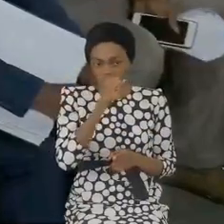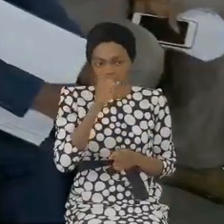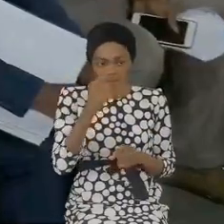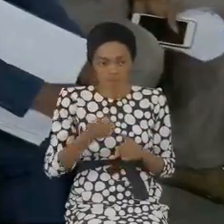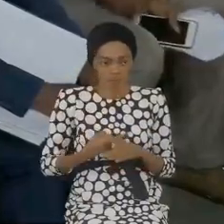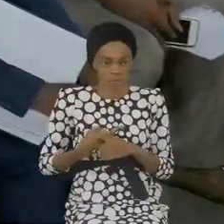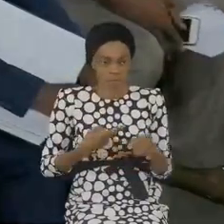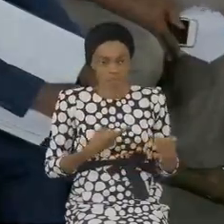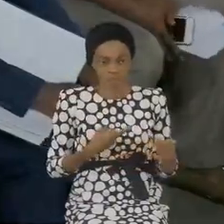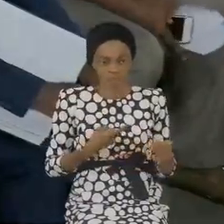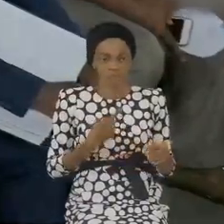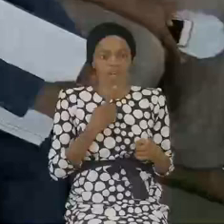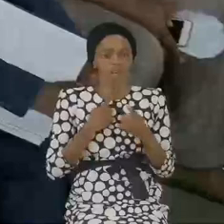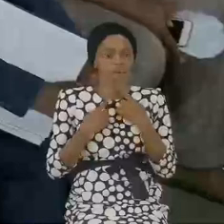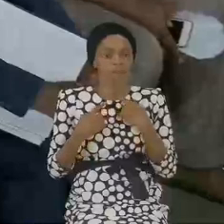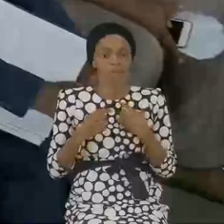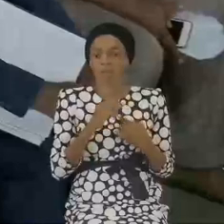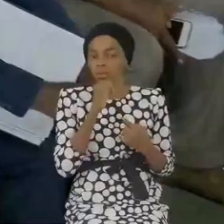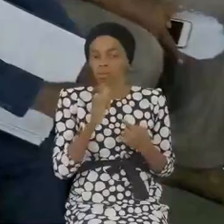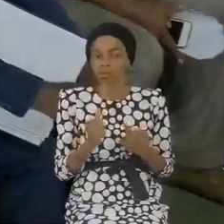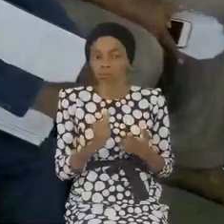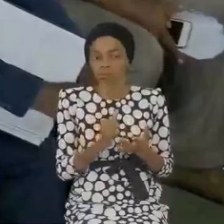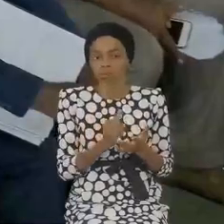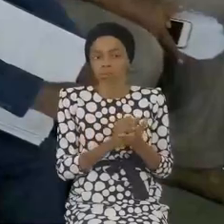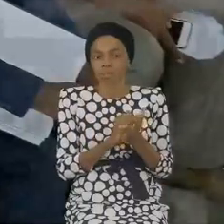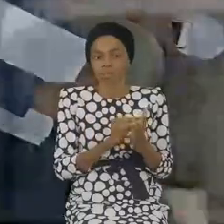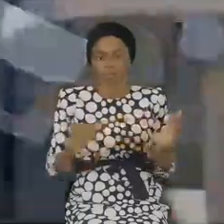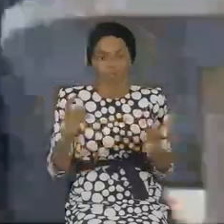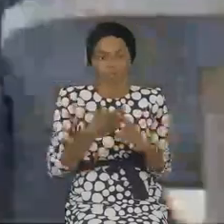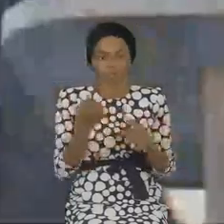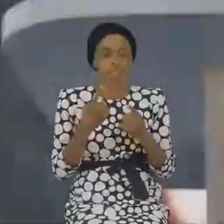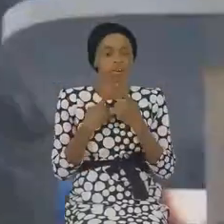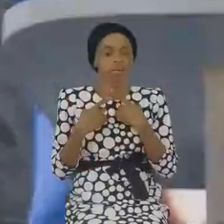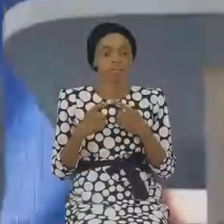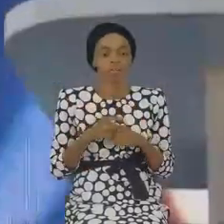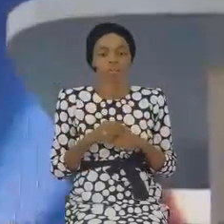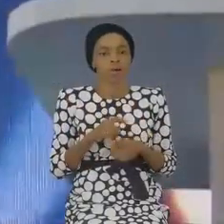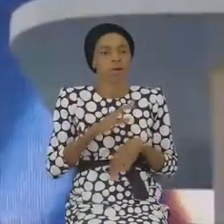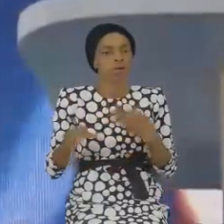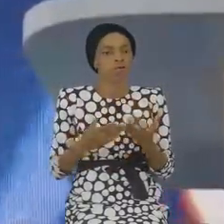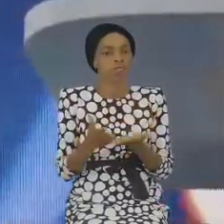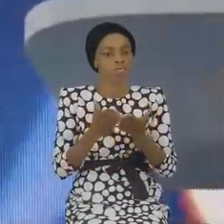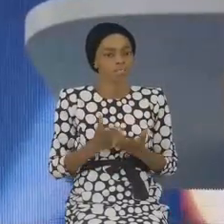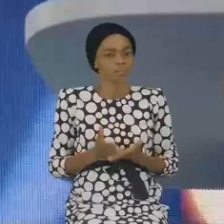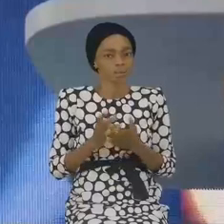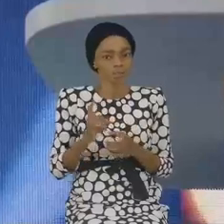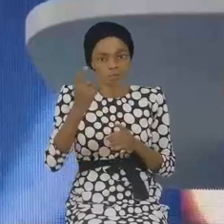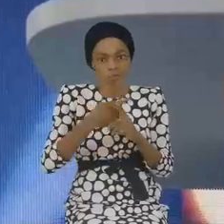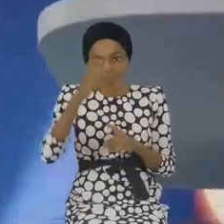Tous leurs désirs qu'ils avaient sortis d'Égypte, ils n'étaient pas arrachés de leur vie. La prédication n'avait